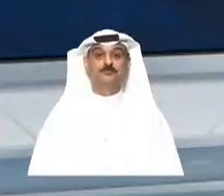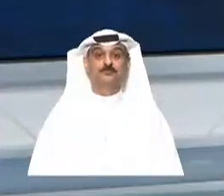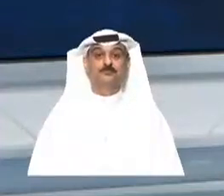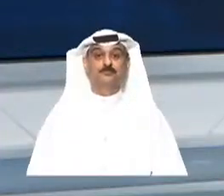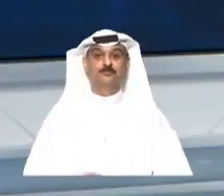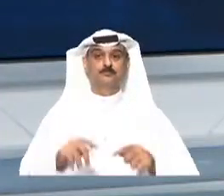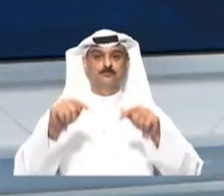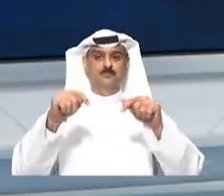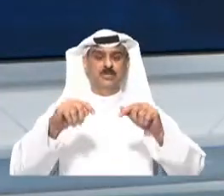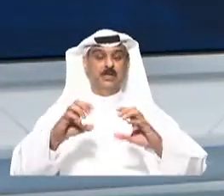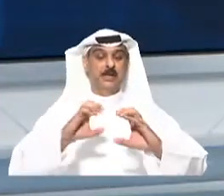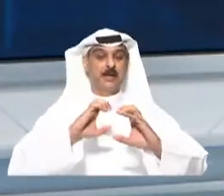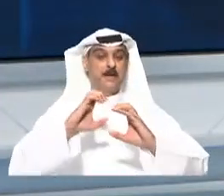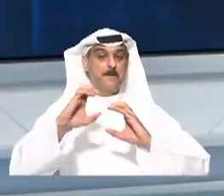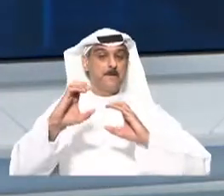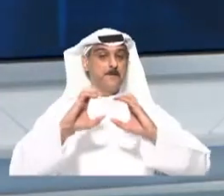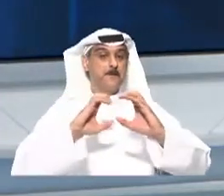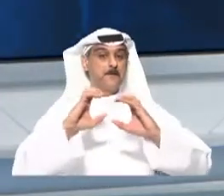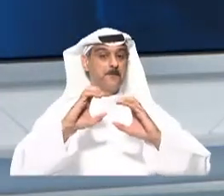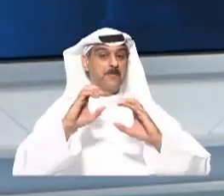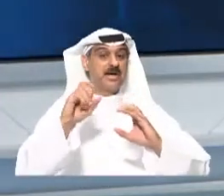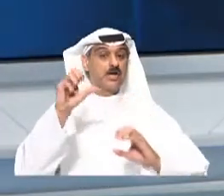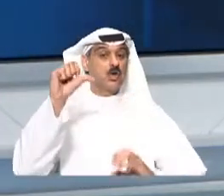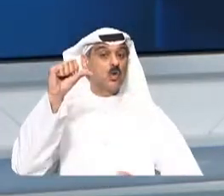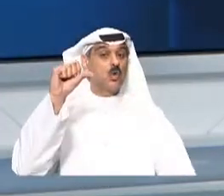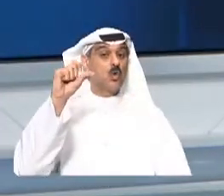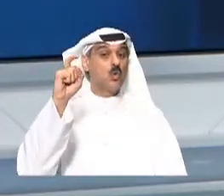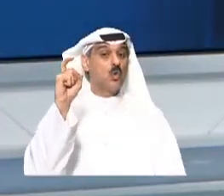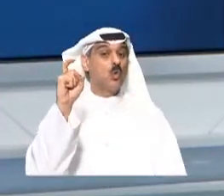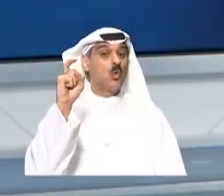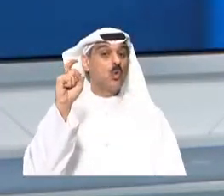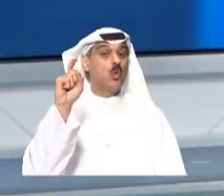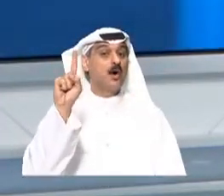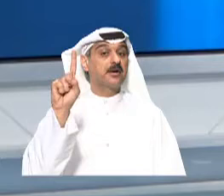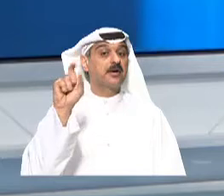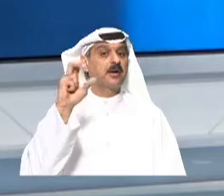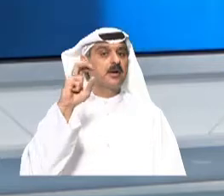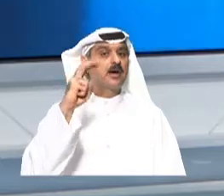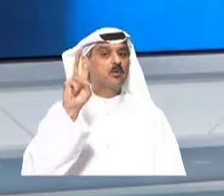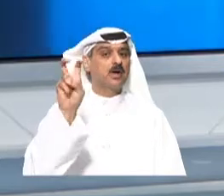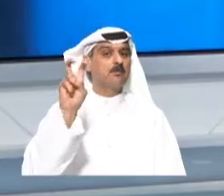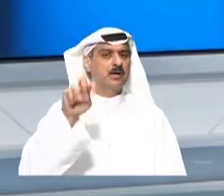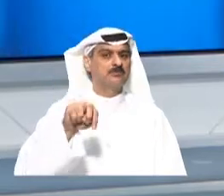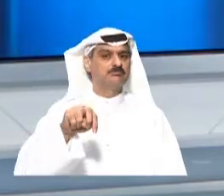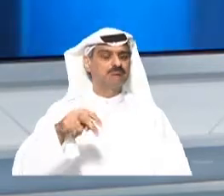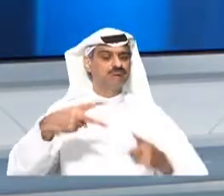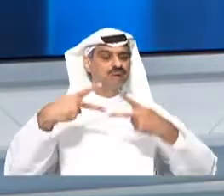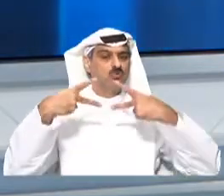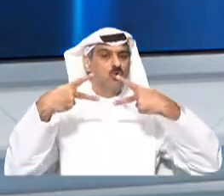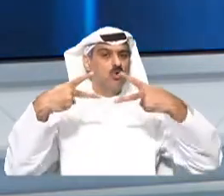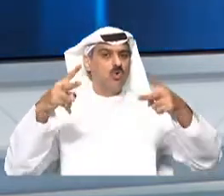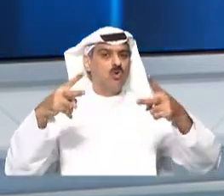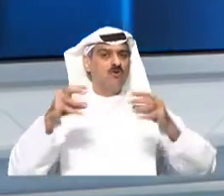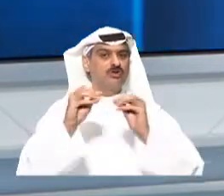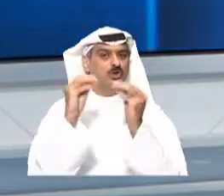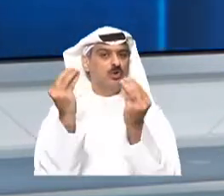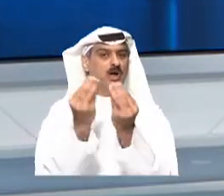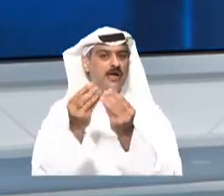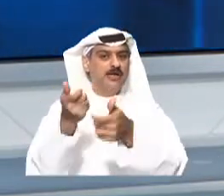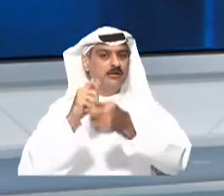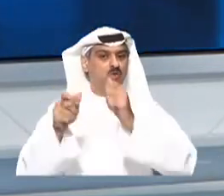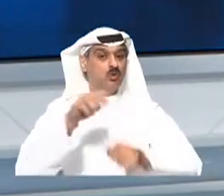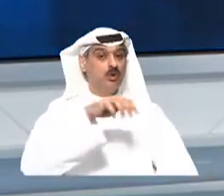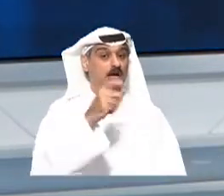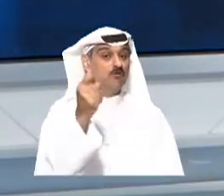كشف بنك وربا عن حصوله على موافقة هيئة أسواق المال على إصدار صكوك ضمن الشريحة الأولى